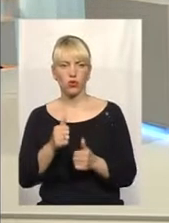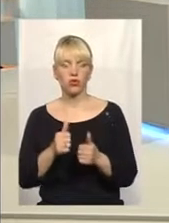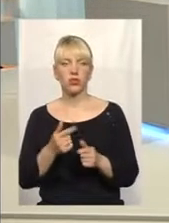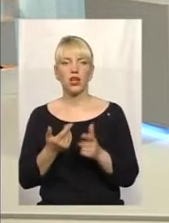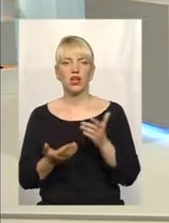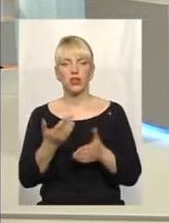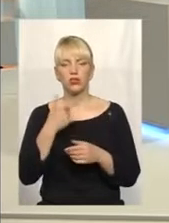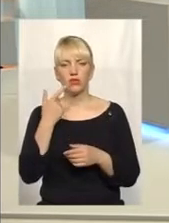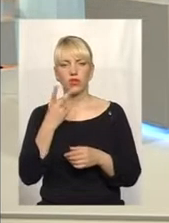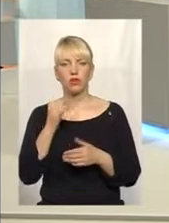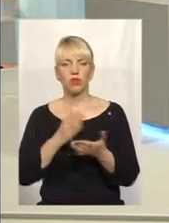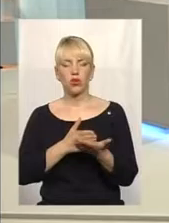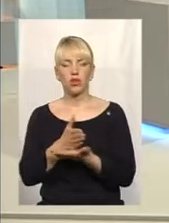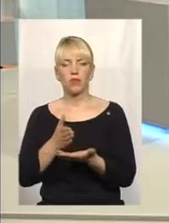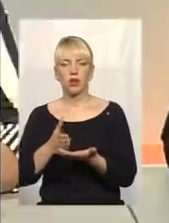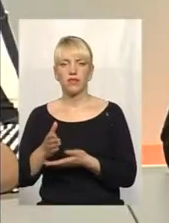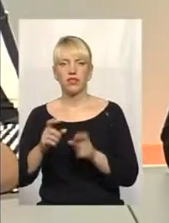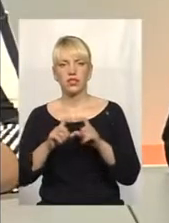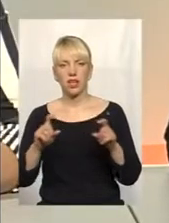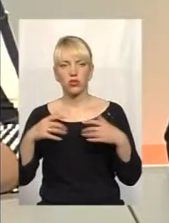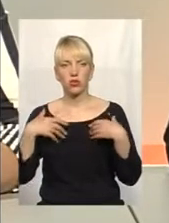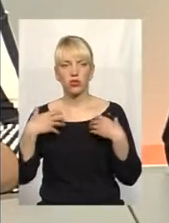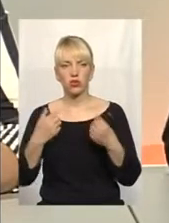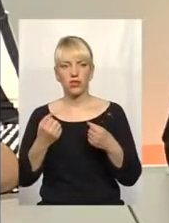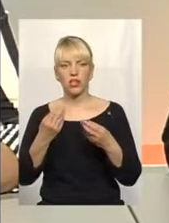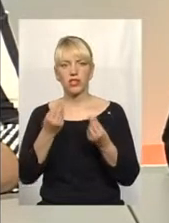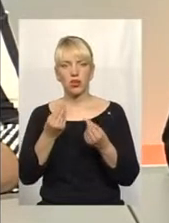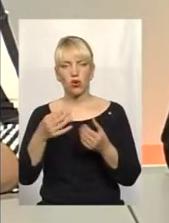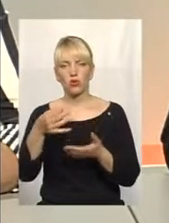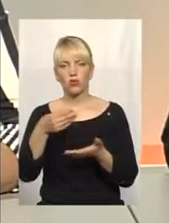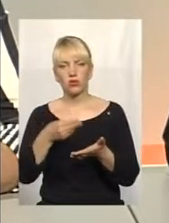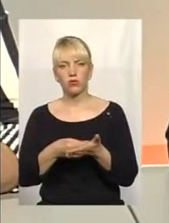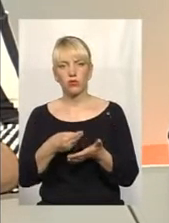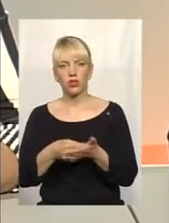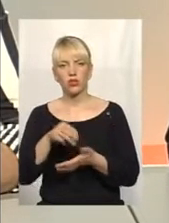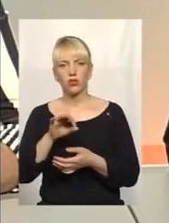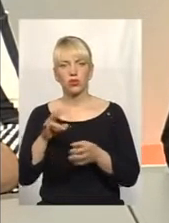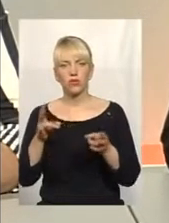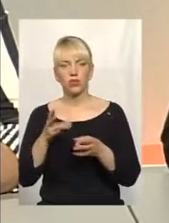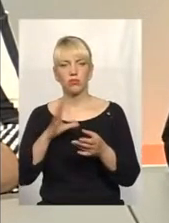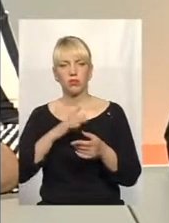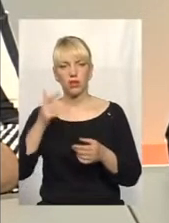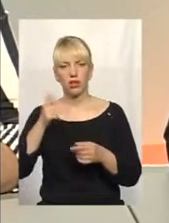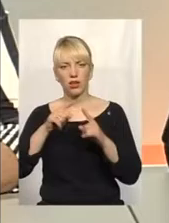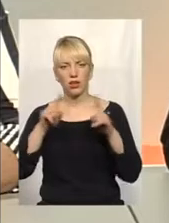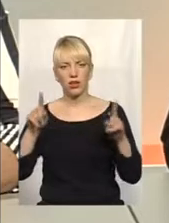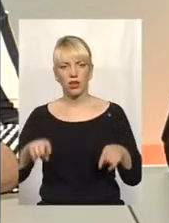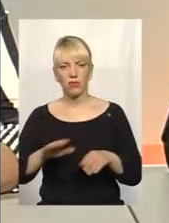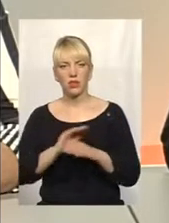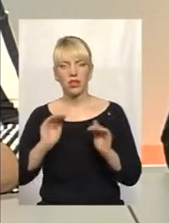про направлення в заклади оздоровлення за кошти обласного бюджету, то має бути грамота не